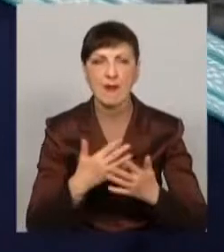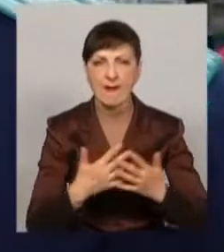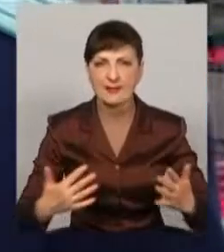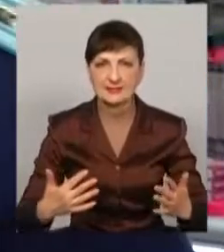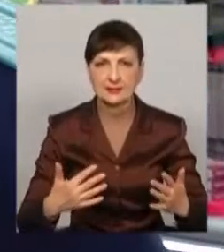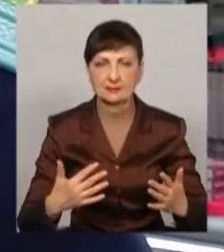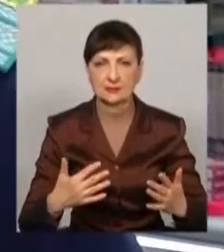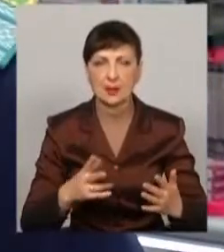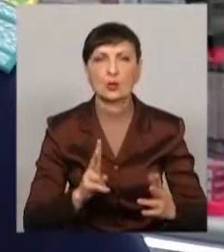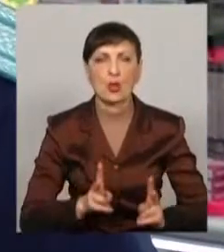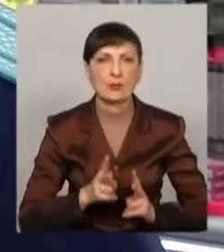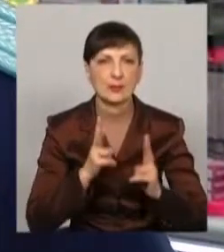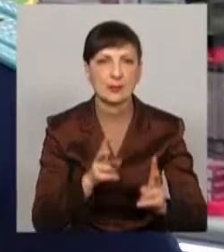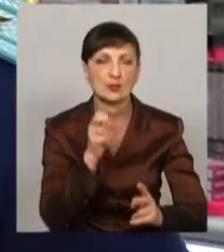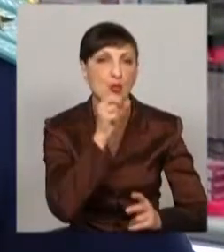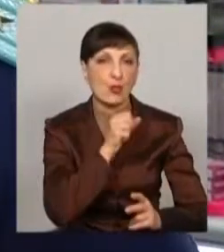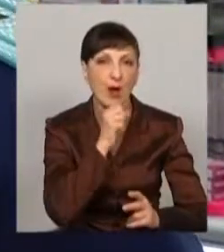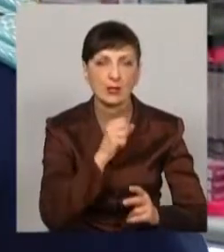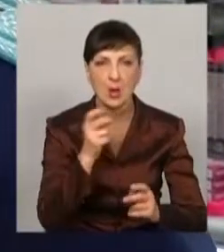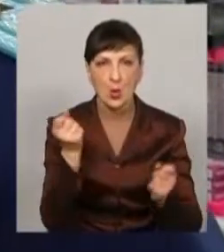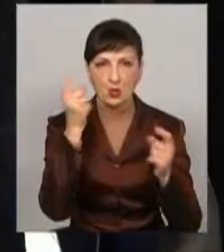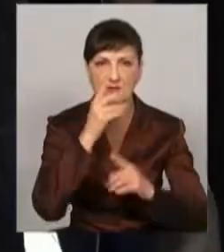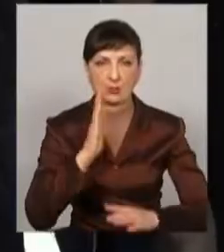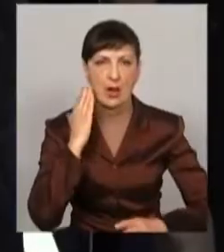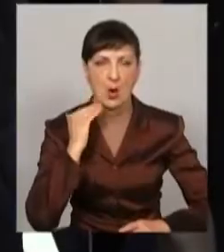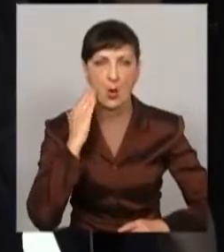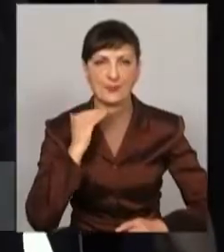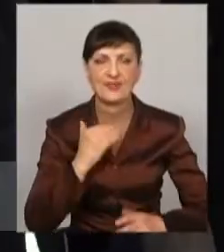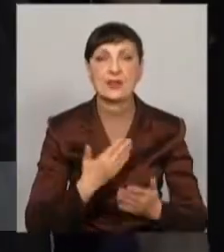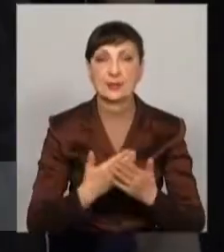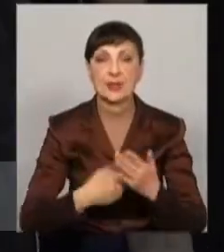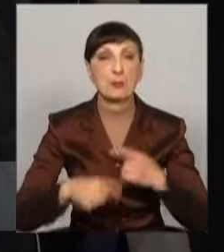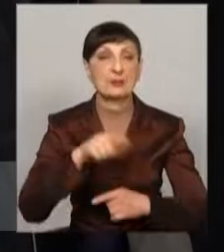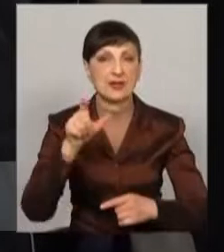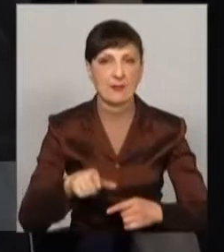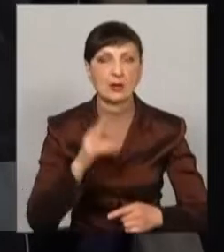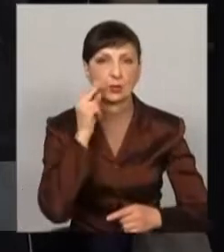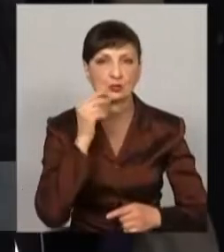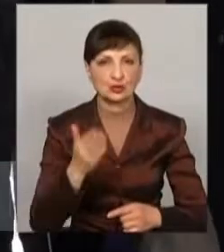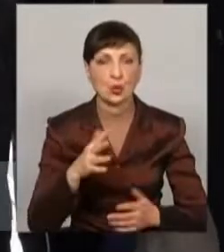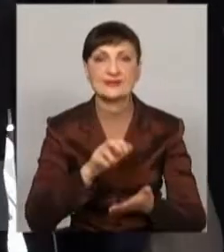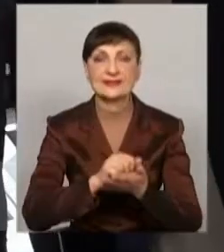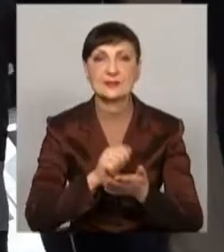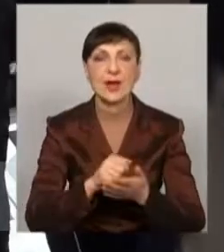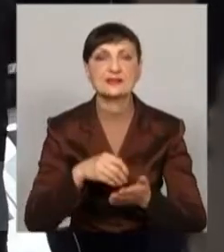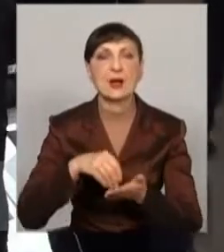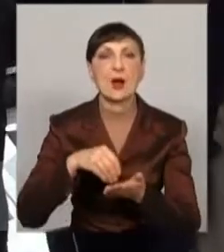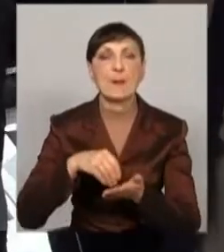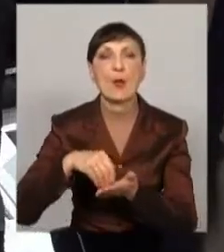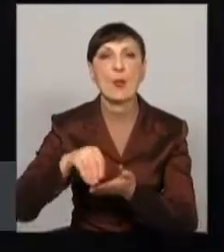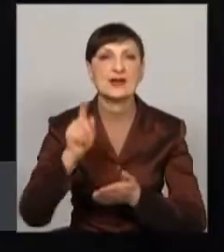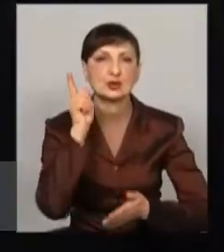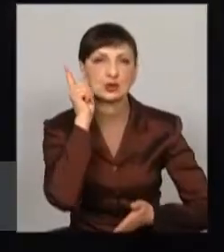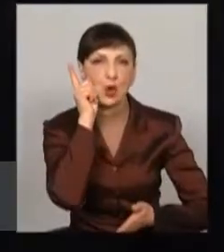приобретенных преступным путем, ну, который имеет криминальное прошлое. К примеру, предприниматель Владимир Росинский занимается скупкой и продажей